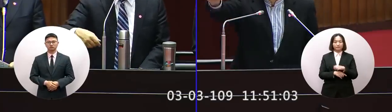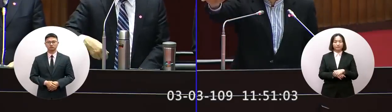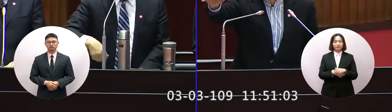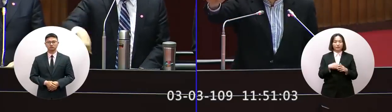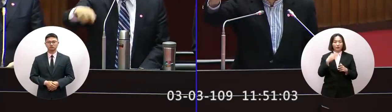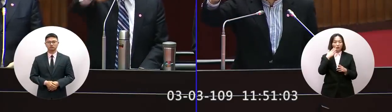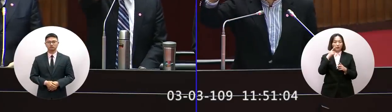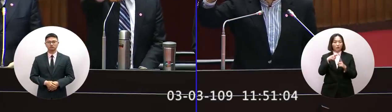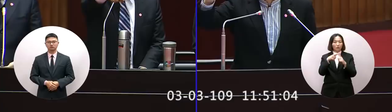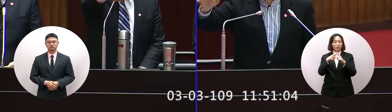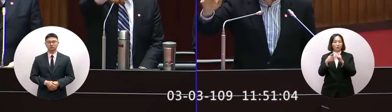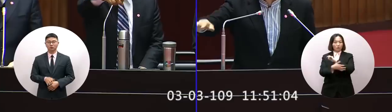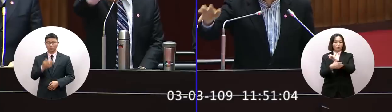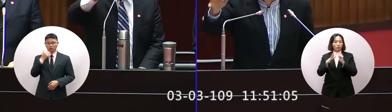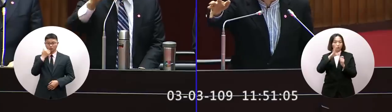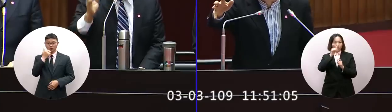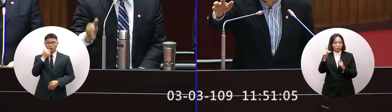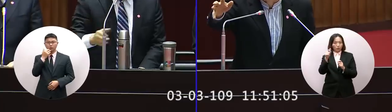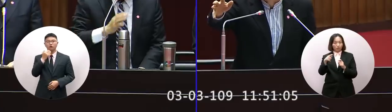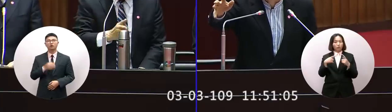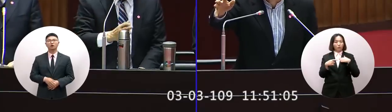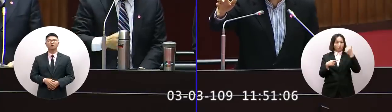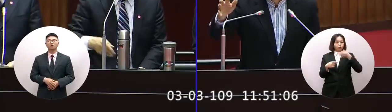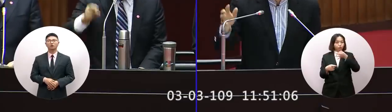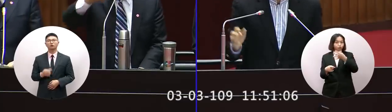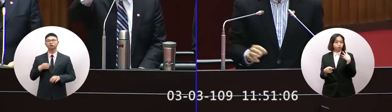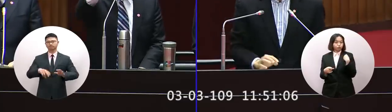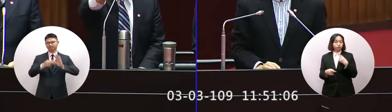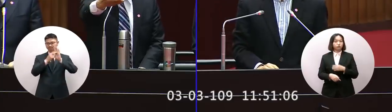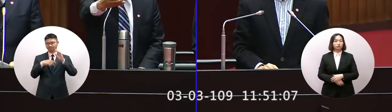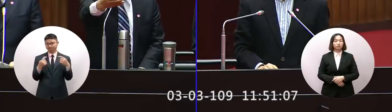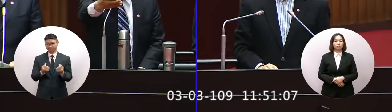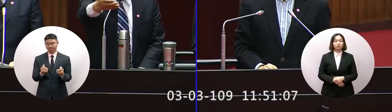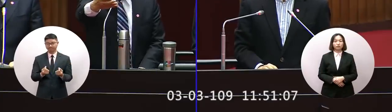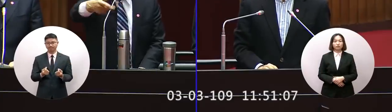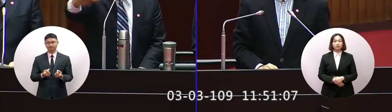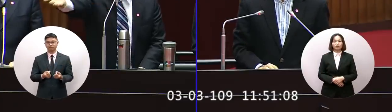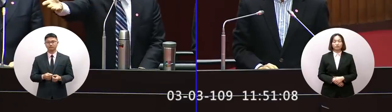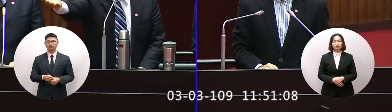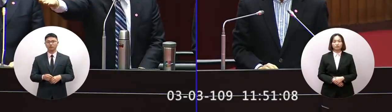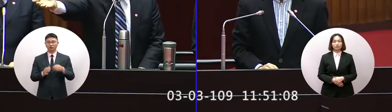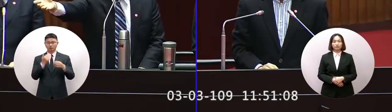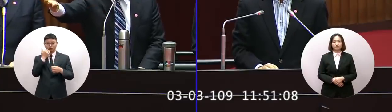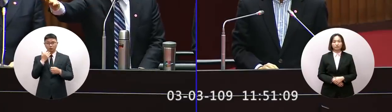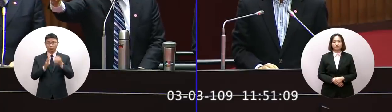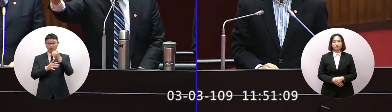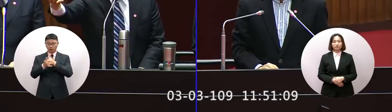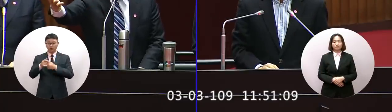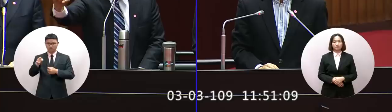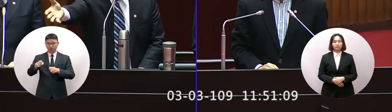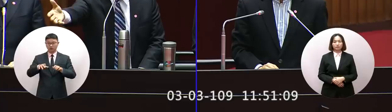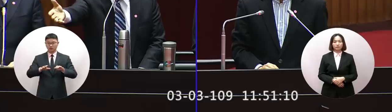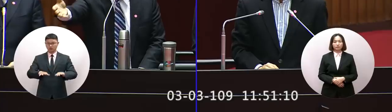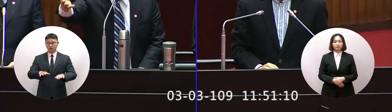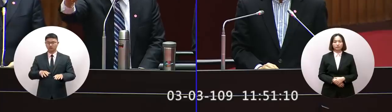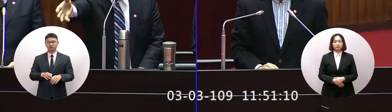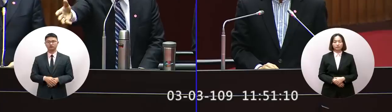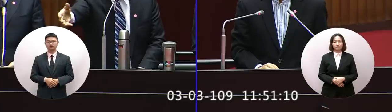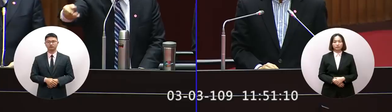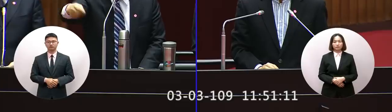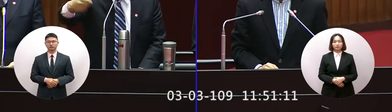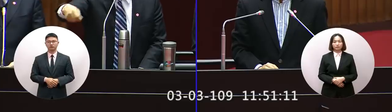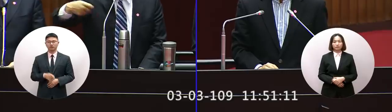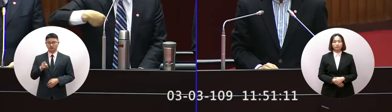回去老闆老闆你要付錢像你啦像說如果你是被受僱